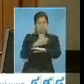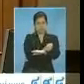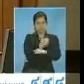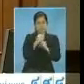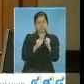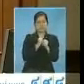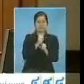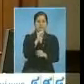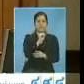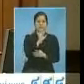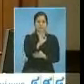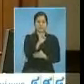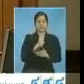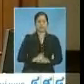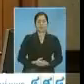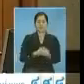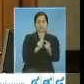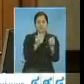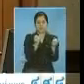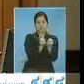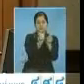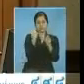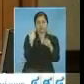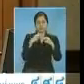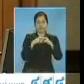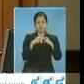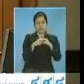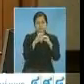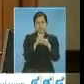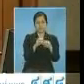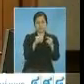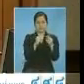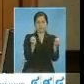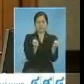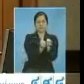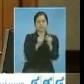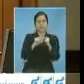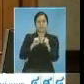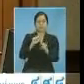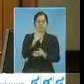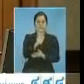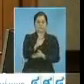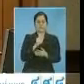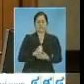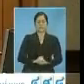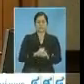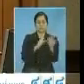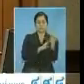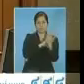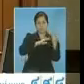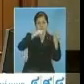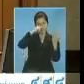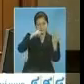2549ว่าหลังจากปัจจัยทางการเมืองที่มีปัญหาเกิดให้เกิดความขัดแย้งนั้นประเทศไม่ได้เป็นประชาธิปไตย